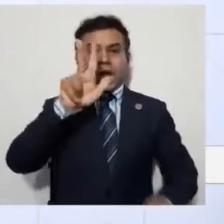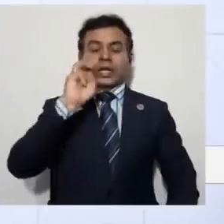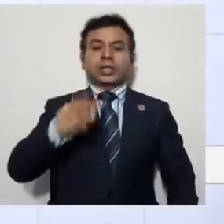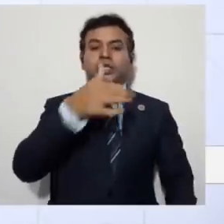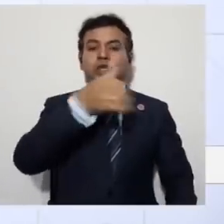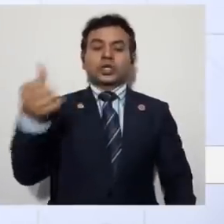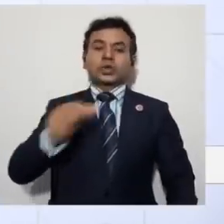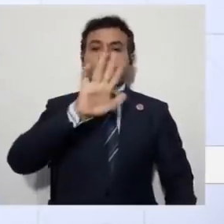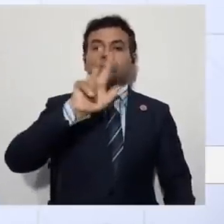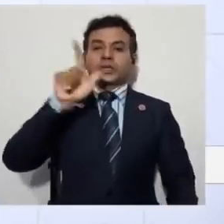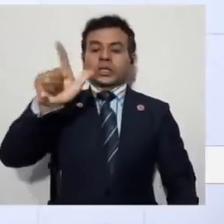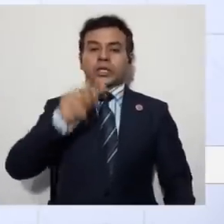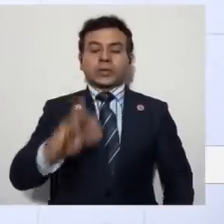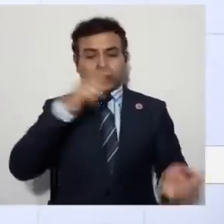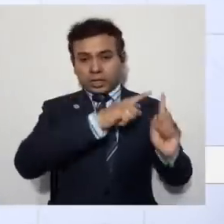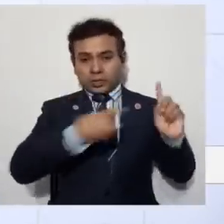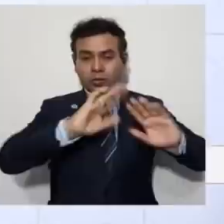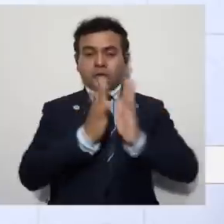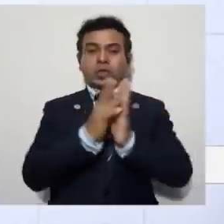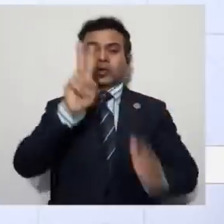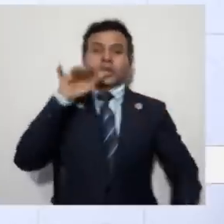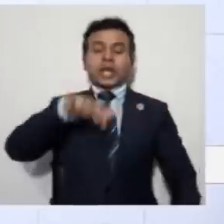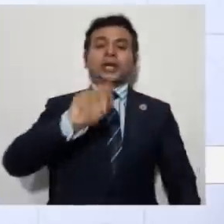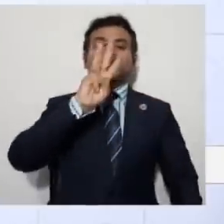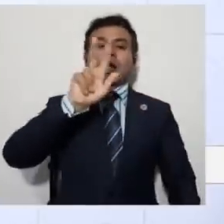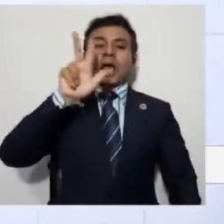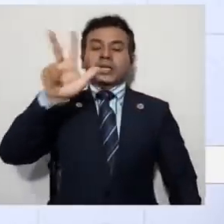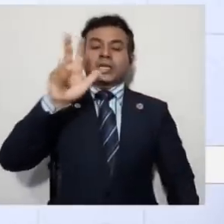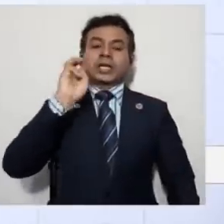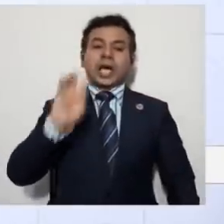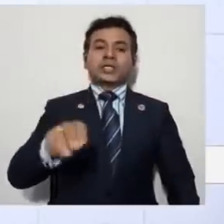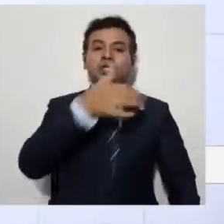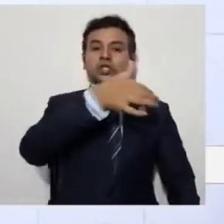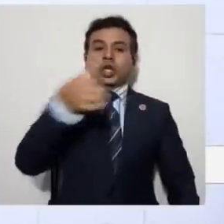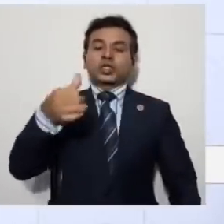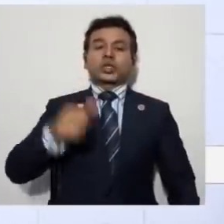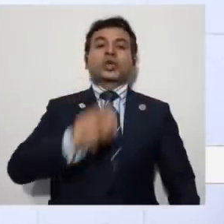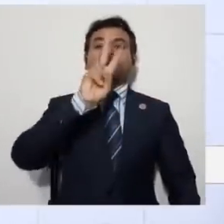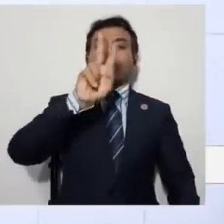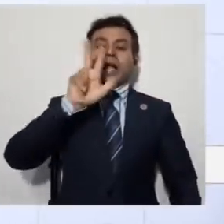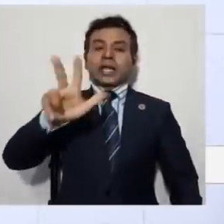33,49,786 জন, মৃত্যুবরণ করেছেন 24 ঘন্টায় 8,657 জন এবং এ পর্যন্ত